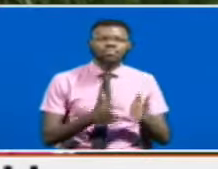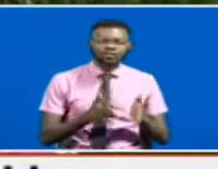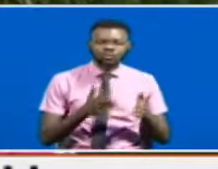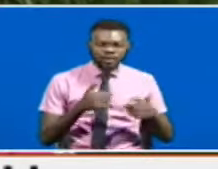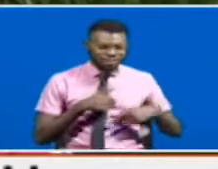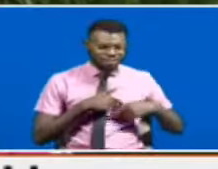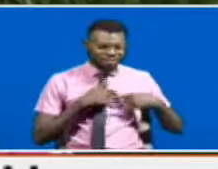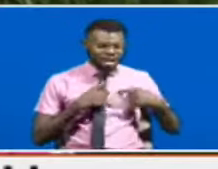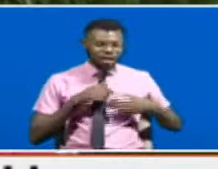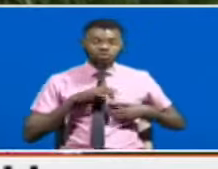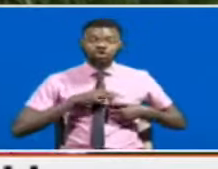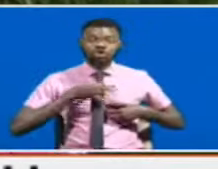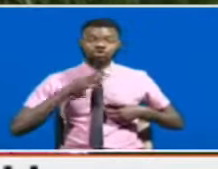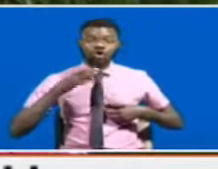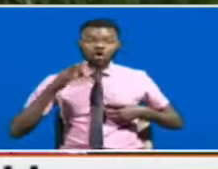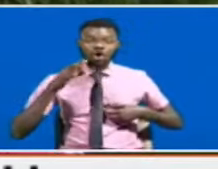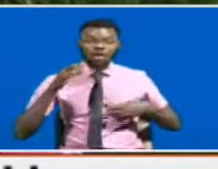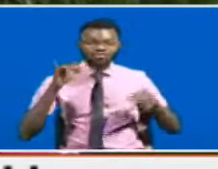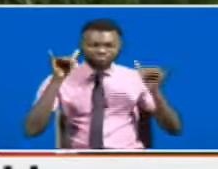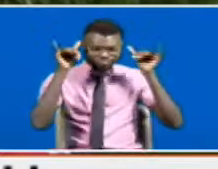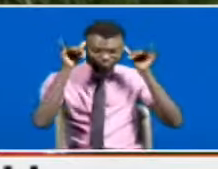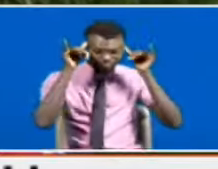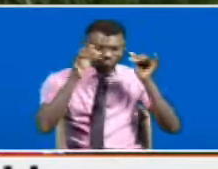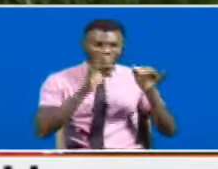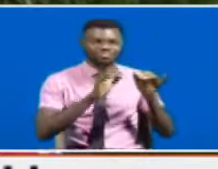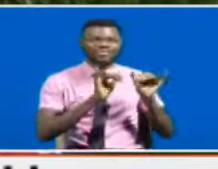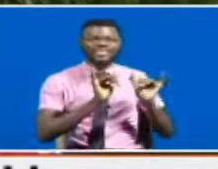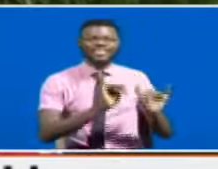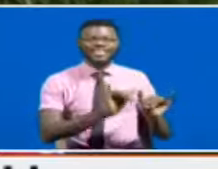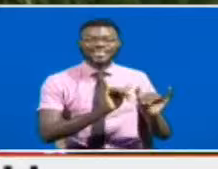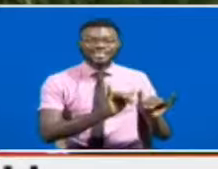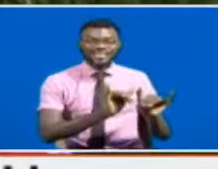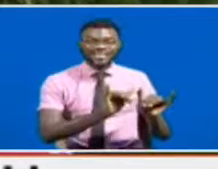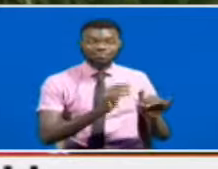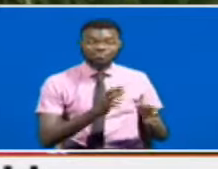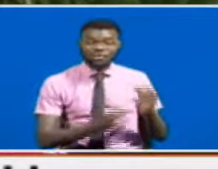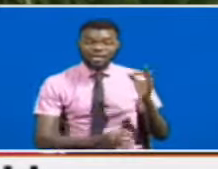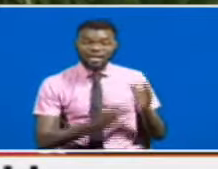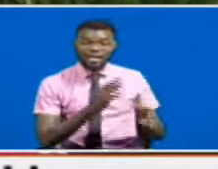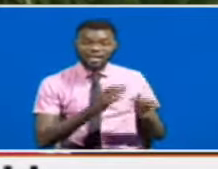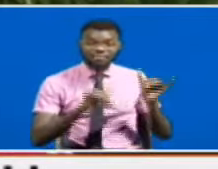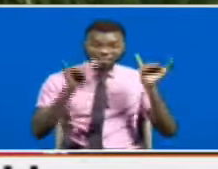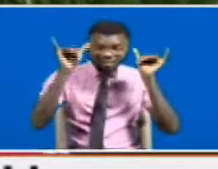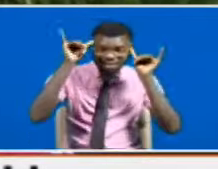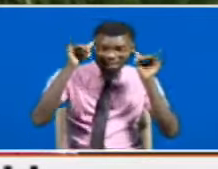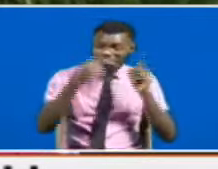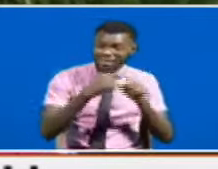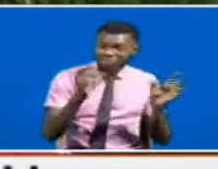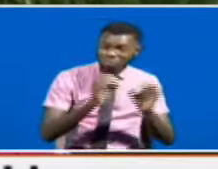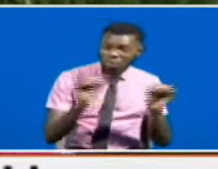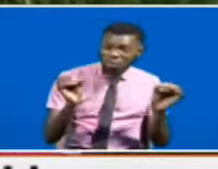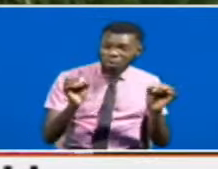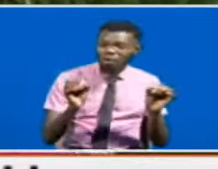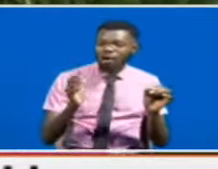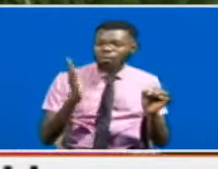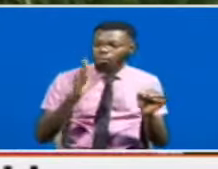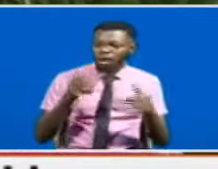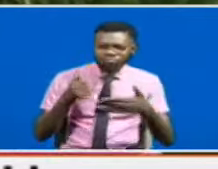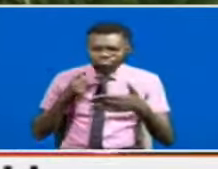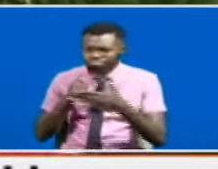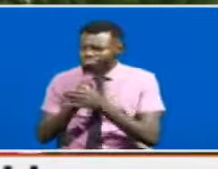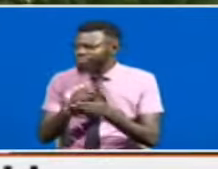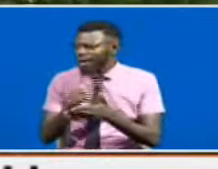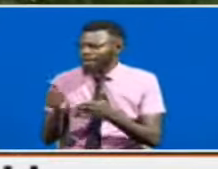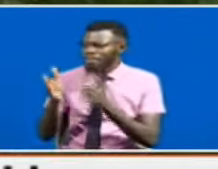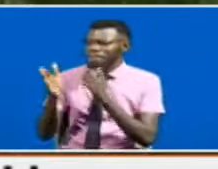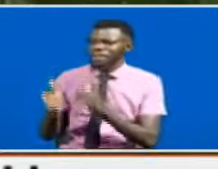imeenda. Roho ya huyo mtu inabaki kwa huyo ng'ombe. So asipofanyiwa hivyo pia ataua mtu mwingine. Haezi huwa hata hiyo wakati, but anaweza